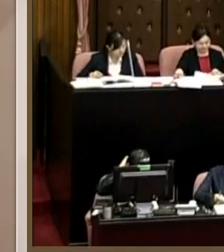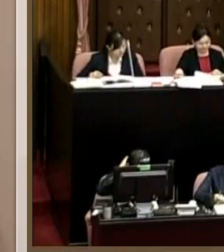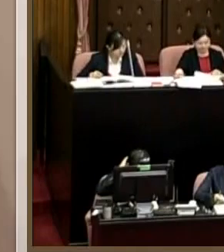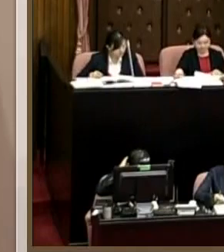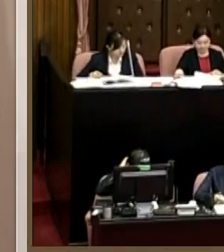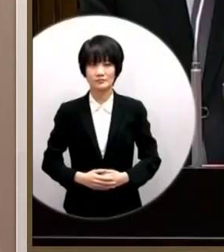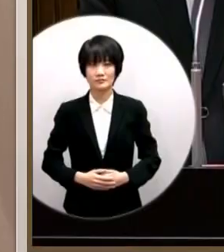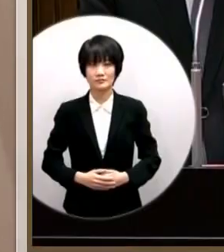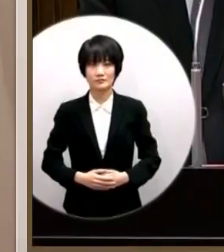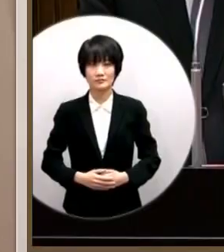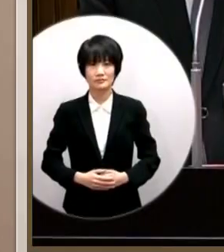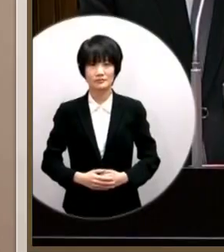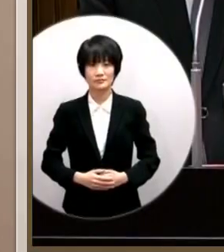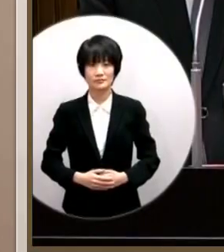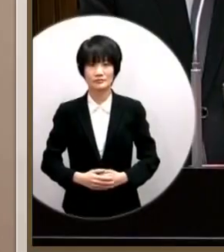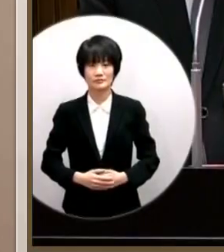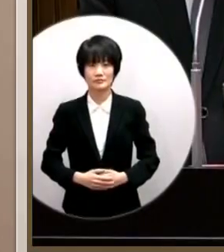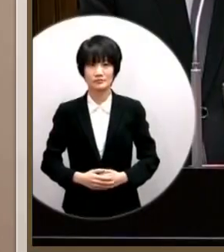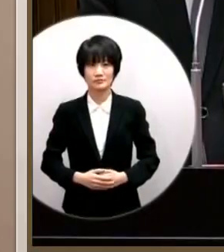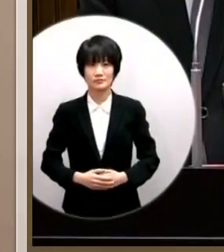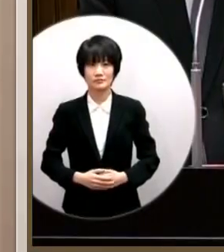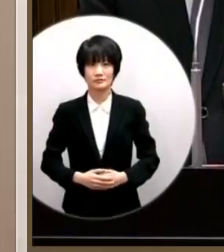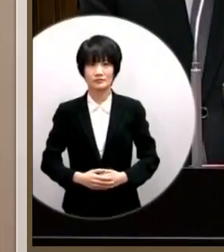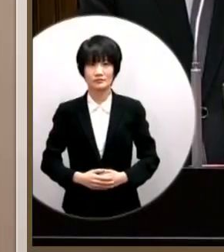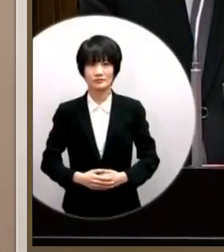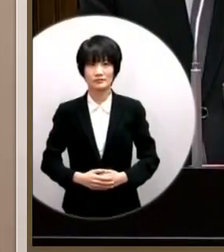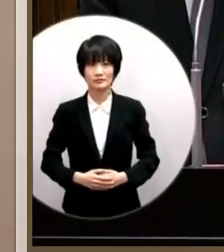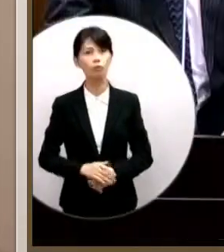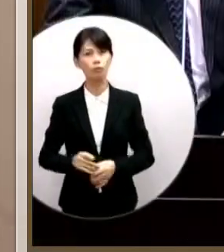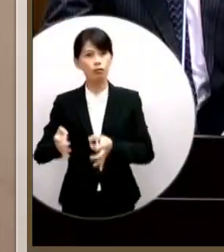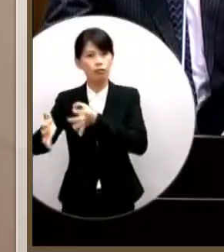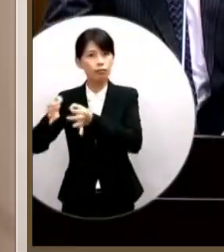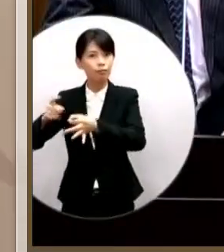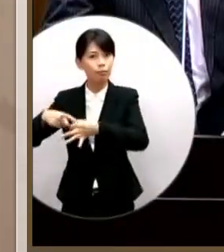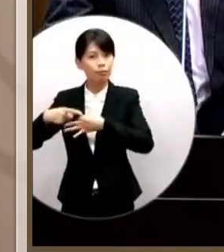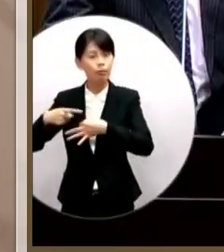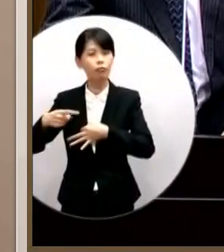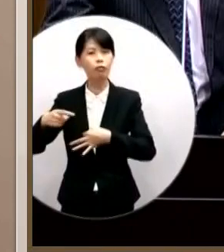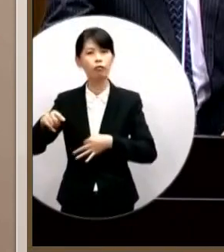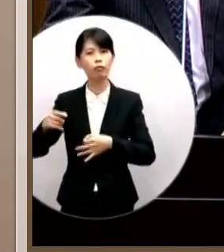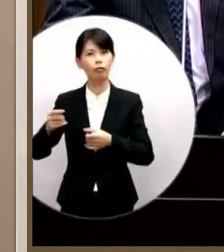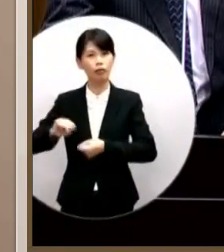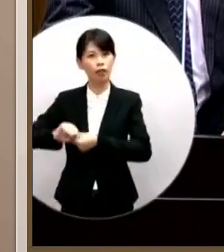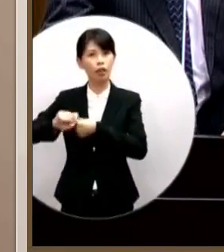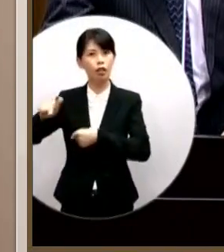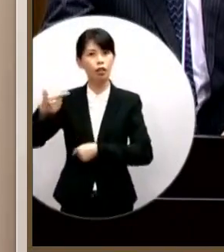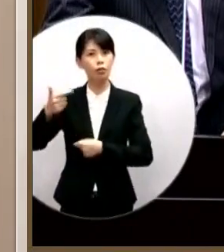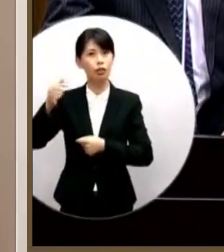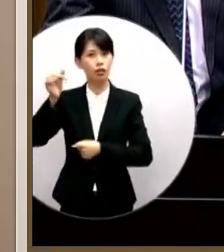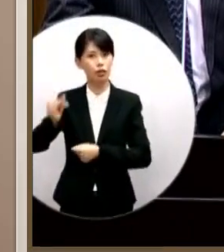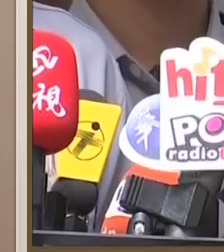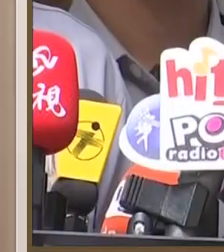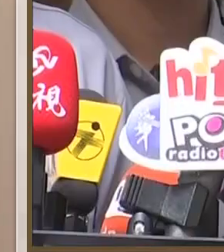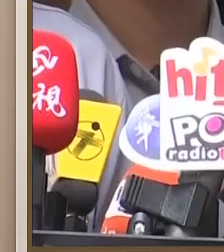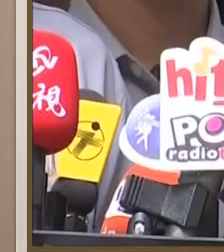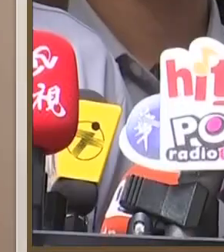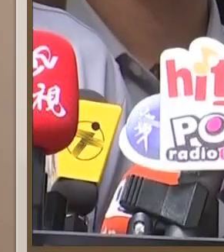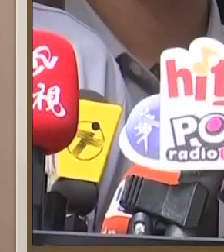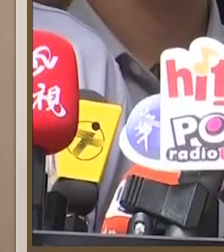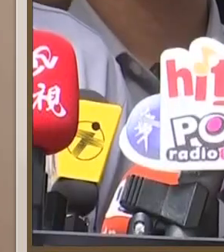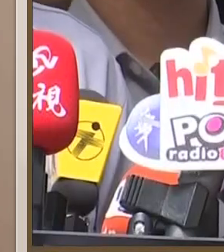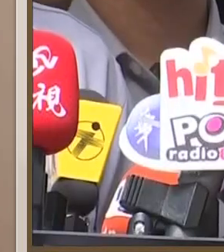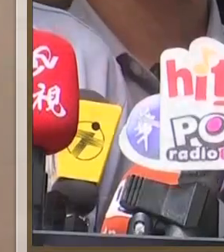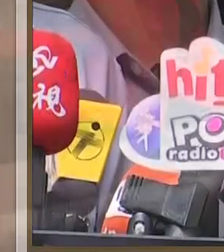总统府也有回应了，哈。我不认为他们两个之间差距有这么大，好，只是说两岸关系在发展的过程里面，